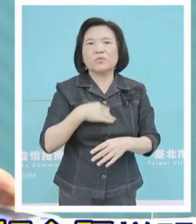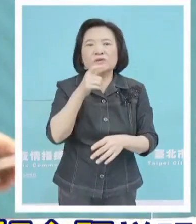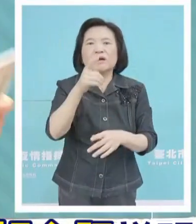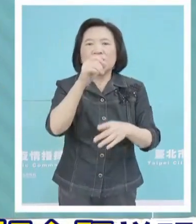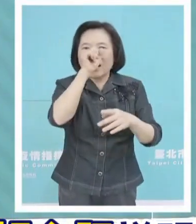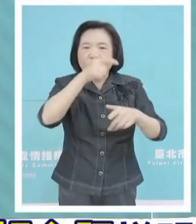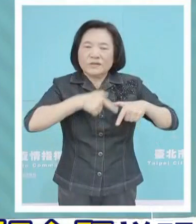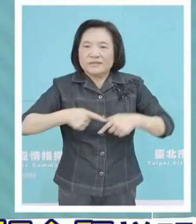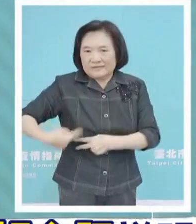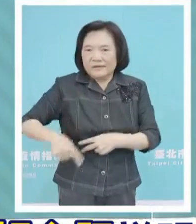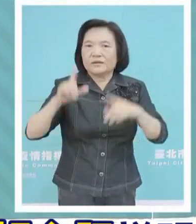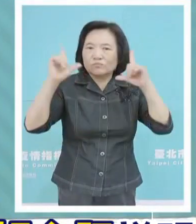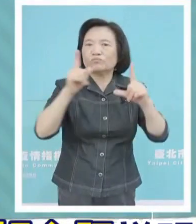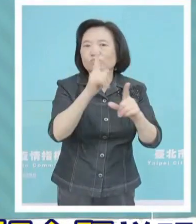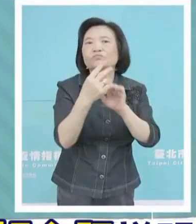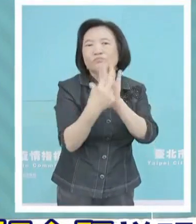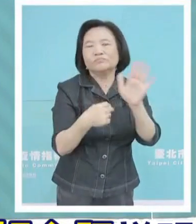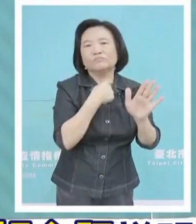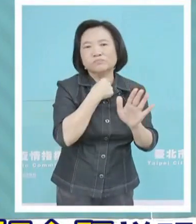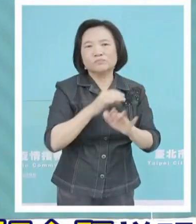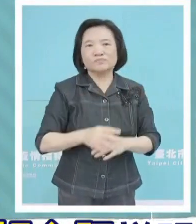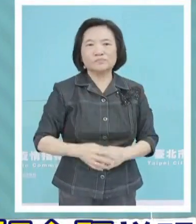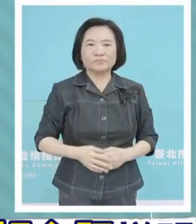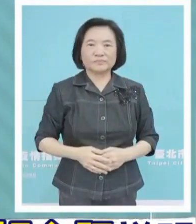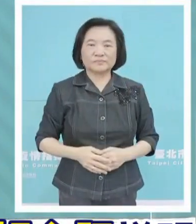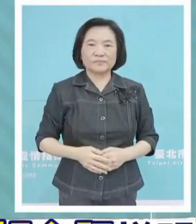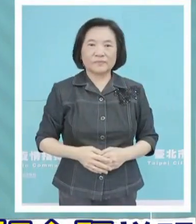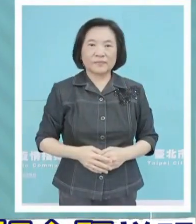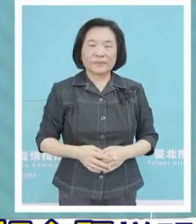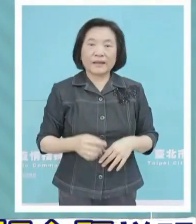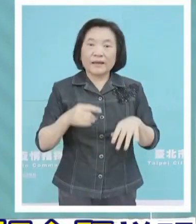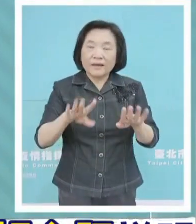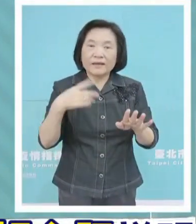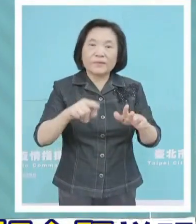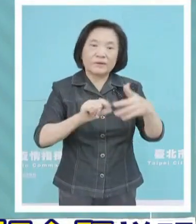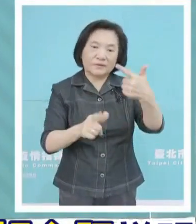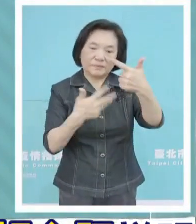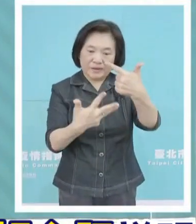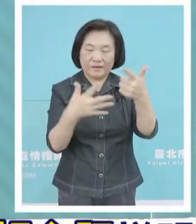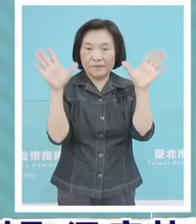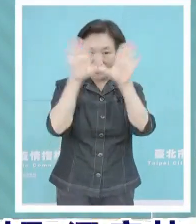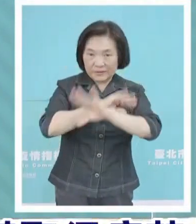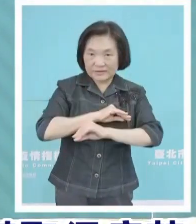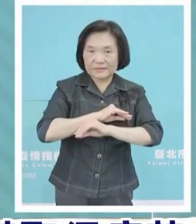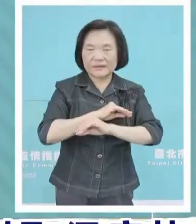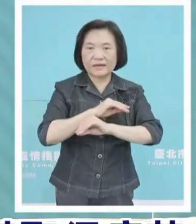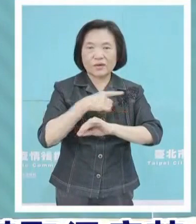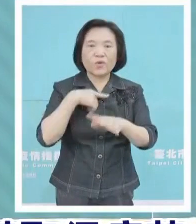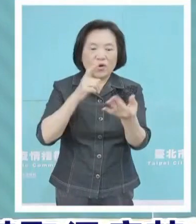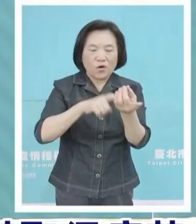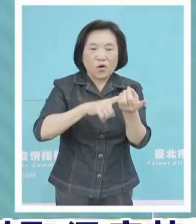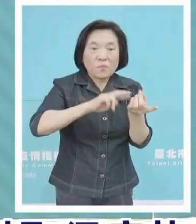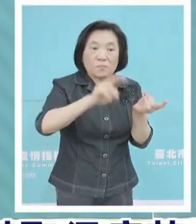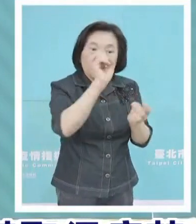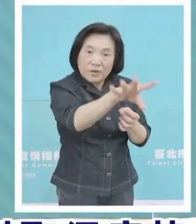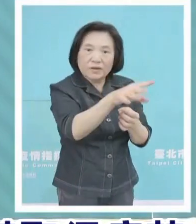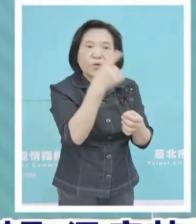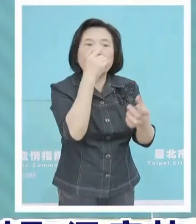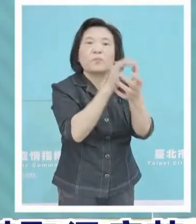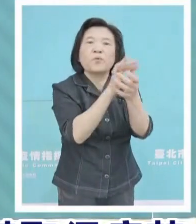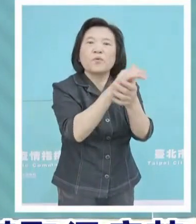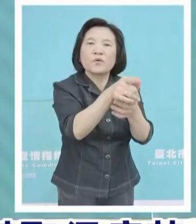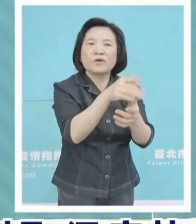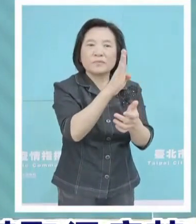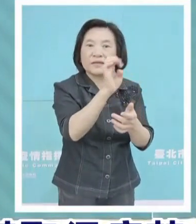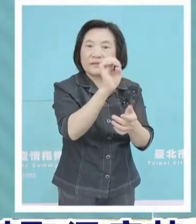最后我在6月8号的晚上，我发了简讯给我的朋友 Ben， 我清楚地跟他说，我不